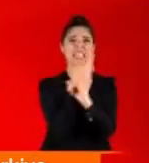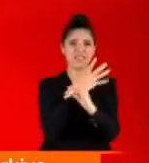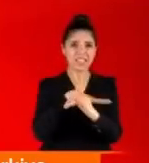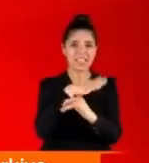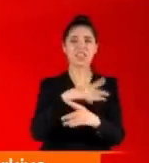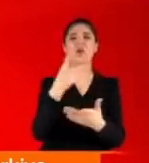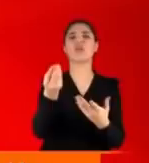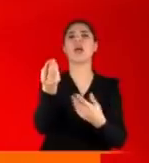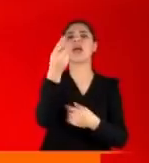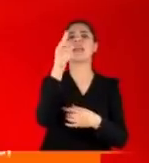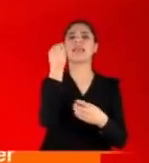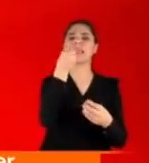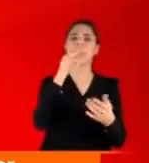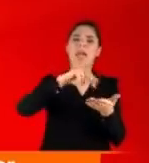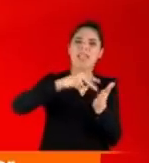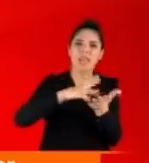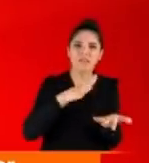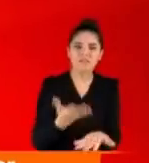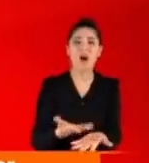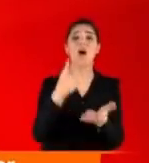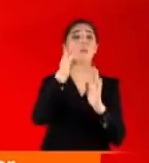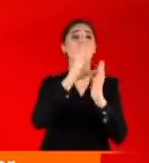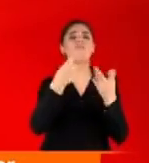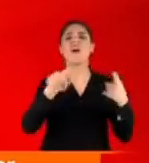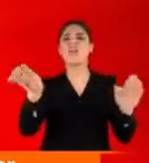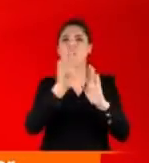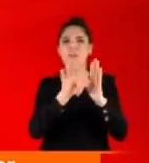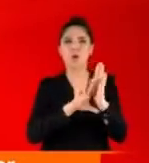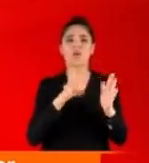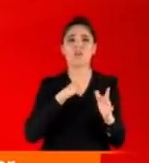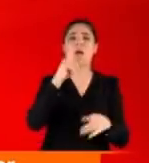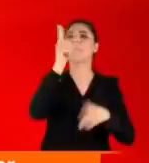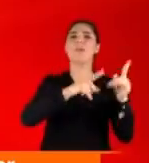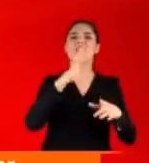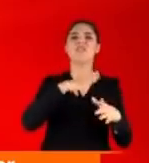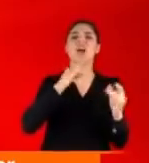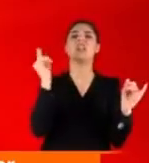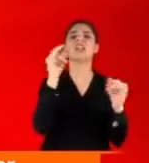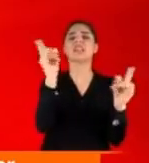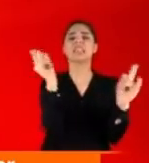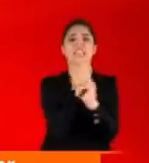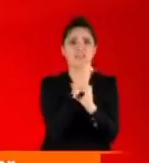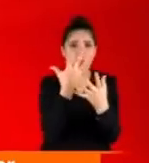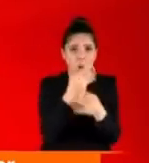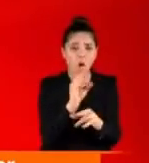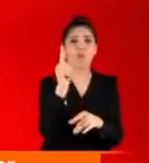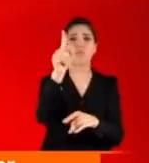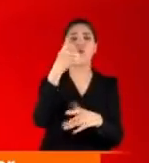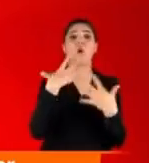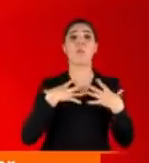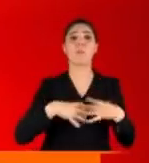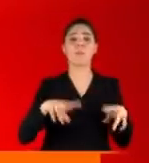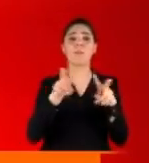biliyorsunuz. Diyetler, kürler, detoks programları vesaire. Ama bir de tüm bunları deneyip hala kilo veremeyenler var. İşte onlar için de